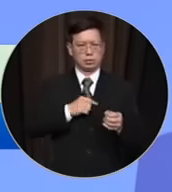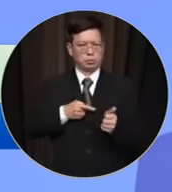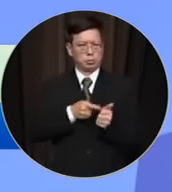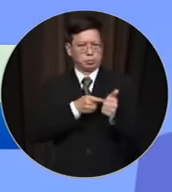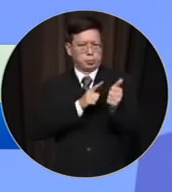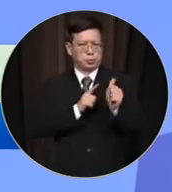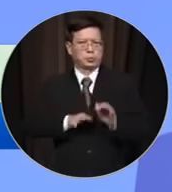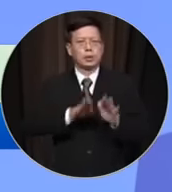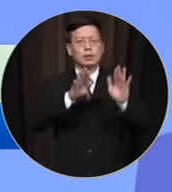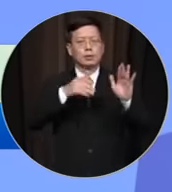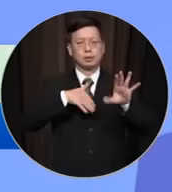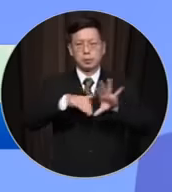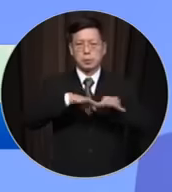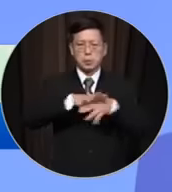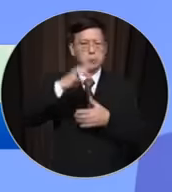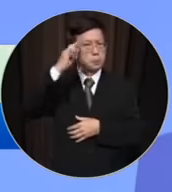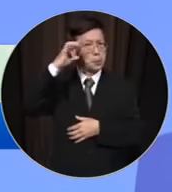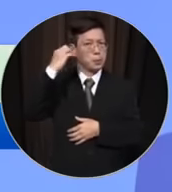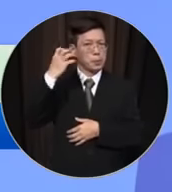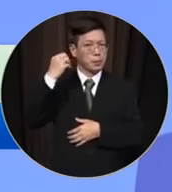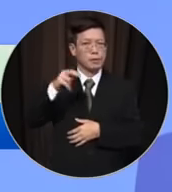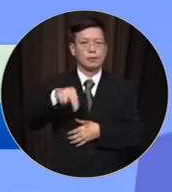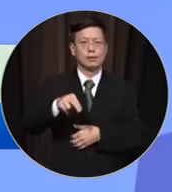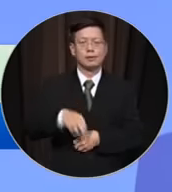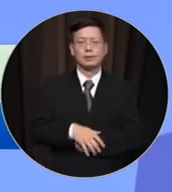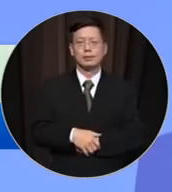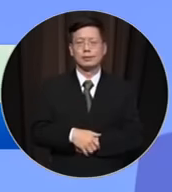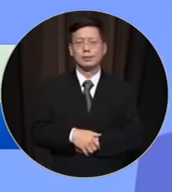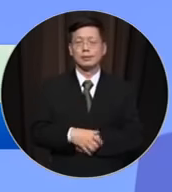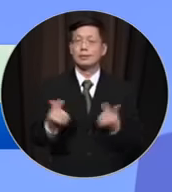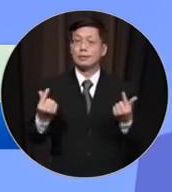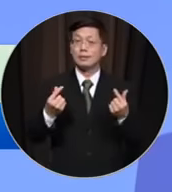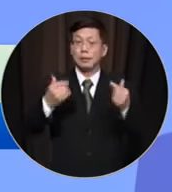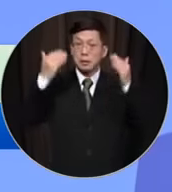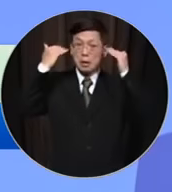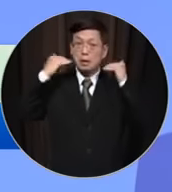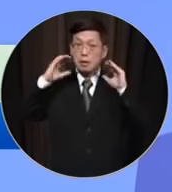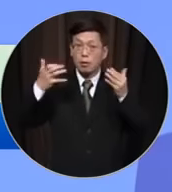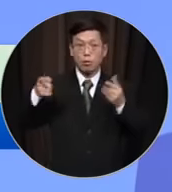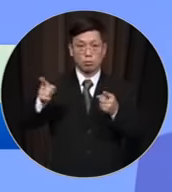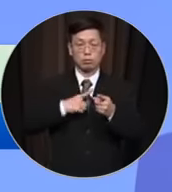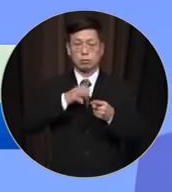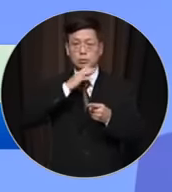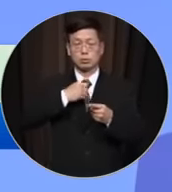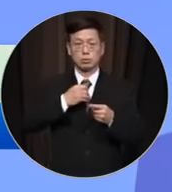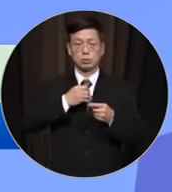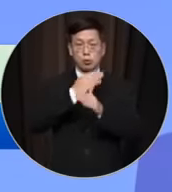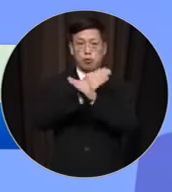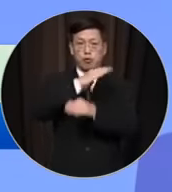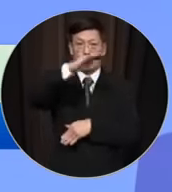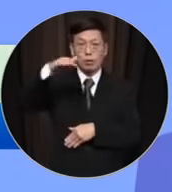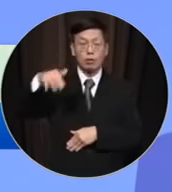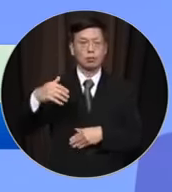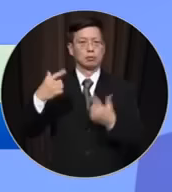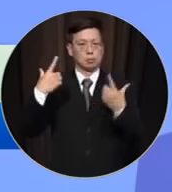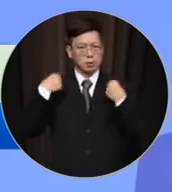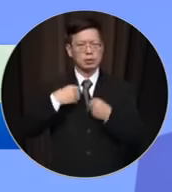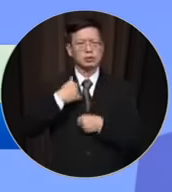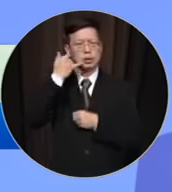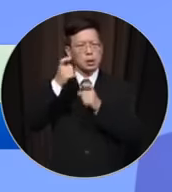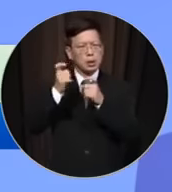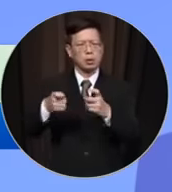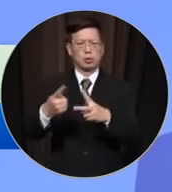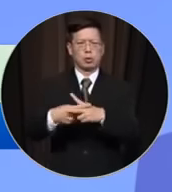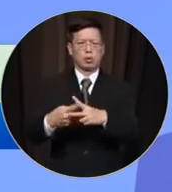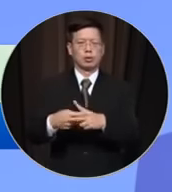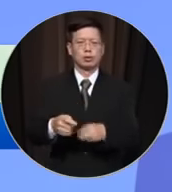化创意产业或文化影视产业。像韩国的釜山，它原本只是一个海港